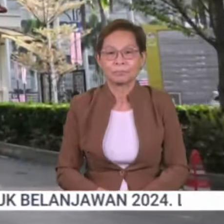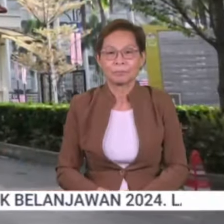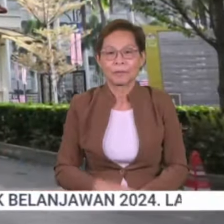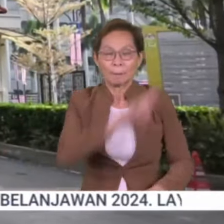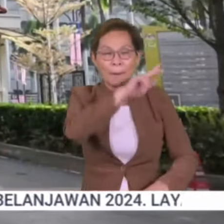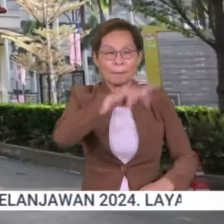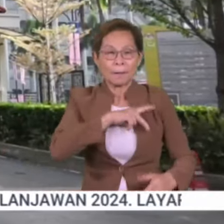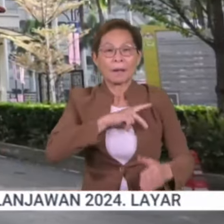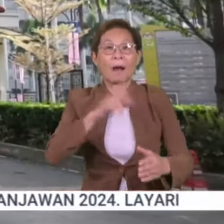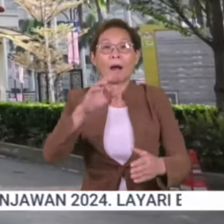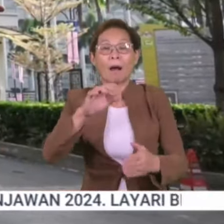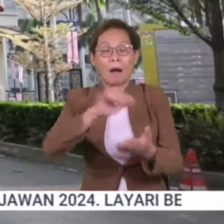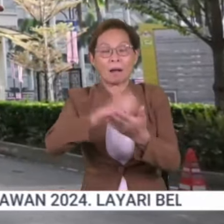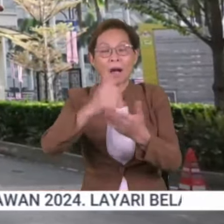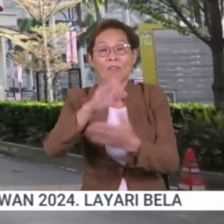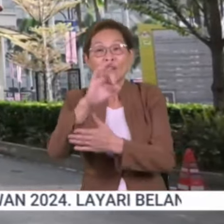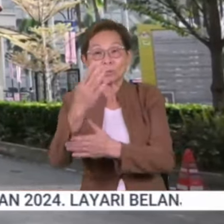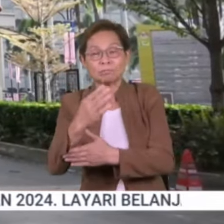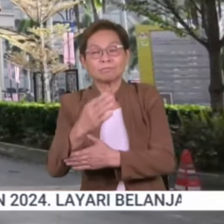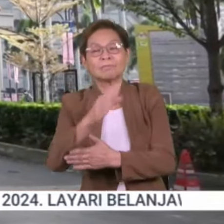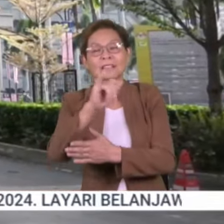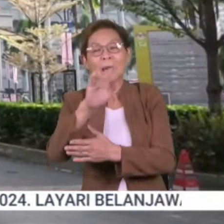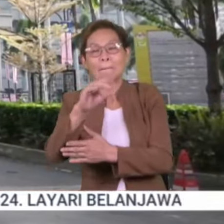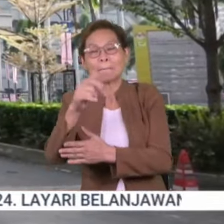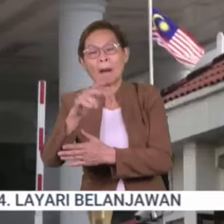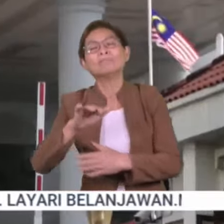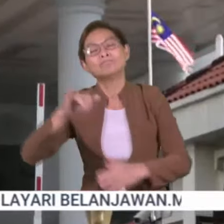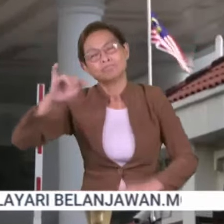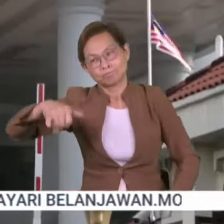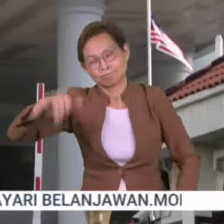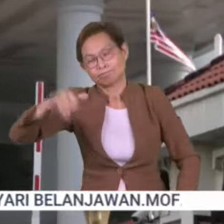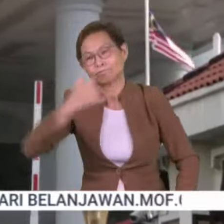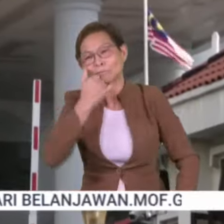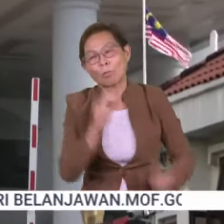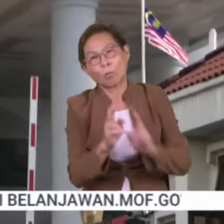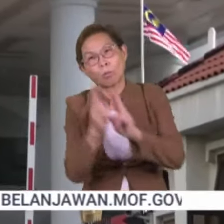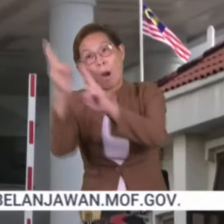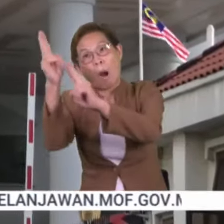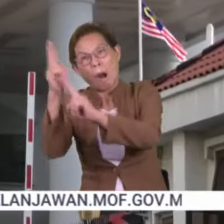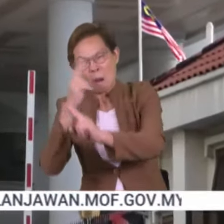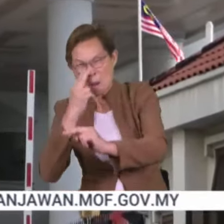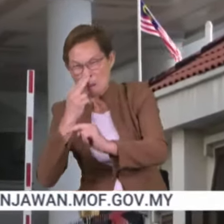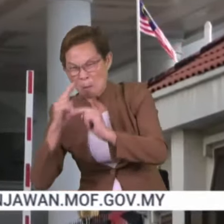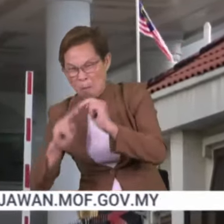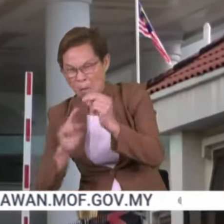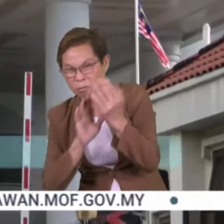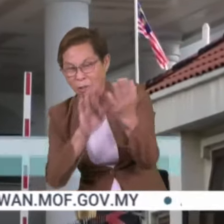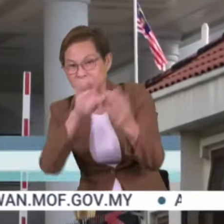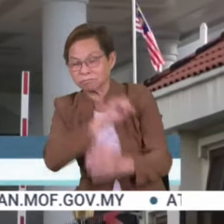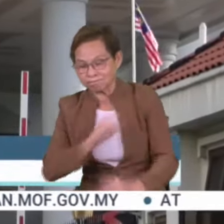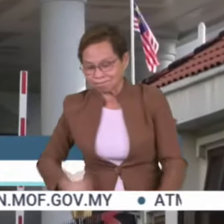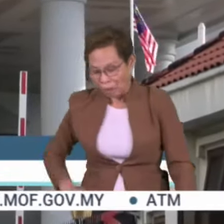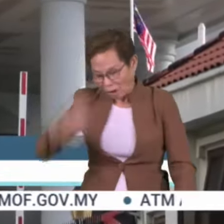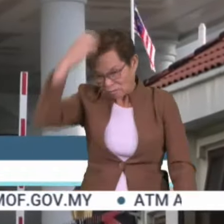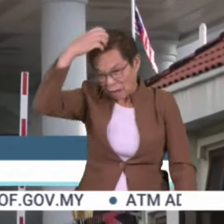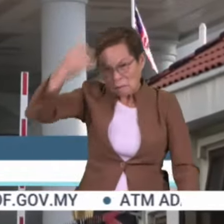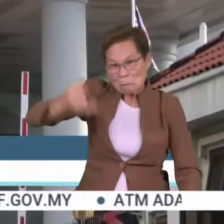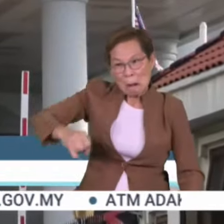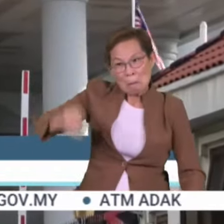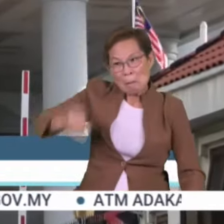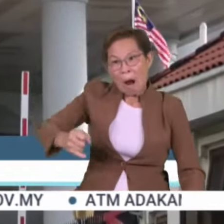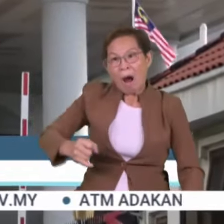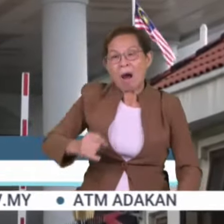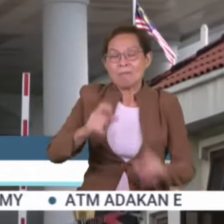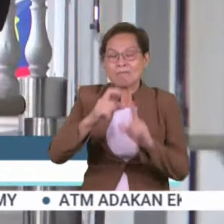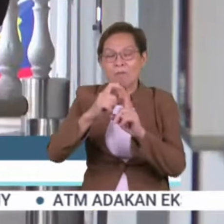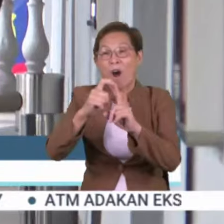Pemilik akaun Facebook Iman Mustaqim mengaku bersalah atas dua pertuduhan memuat naik hantaran celik terhadap Sultan Selangor serta gagal memberikan kata